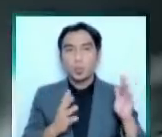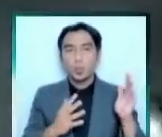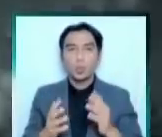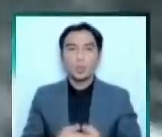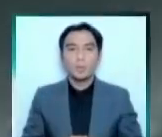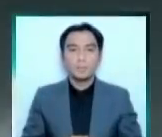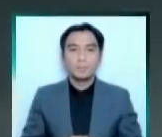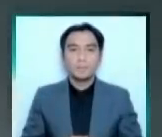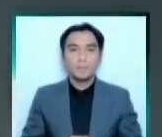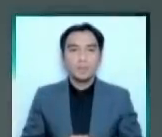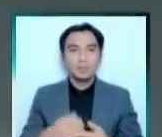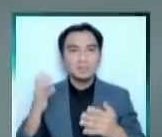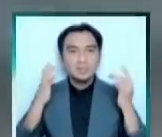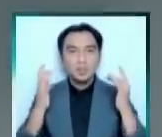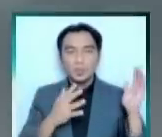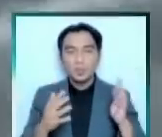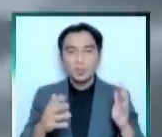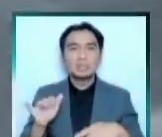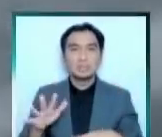Sa lakas ng hagupit ng bagyong Odette,